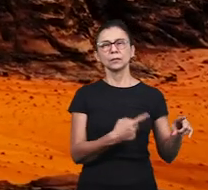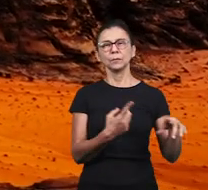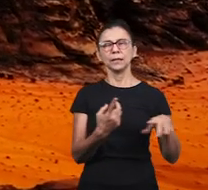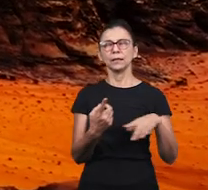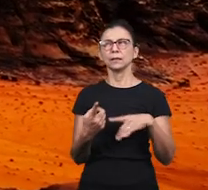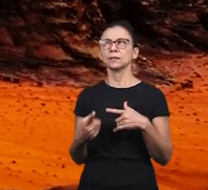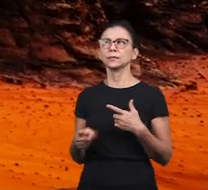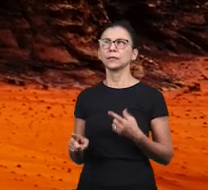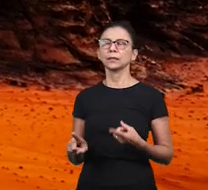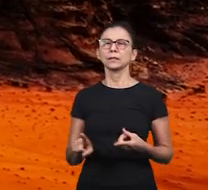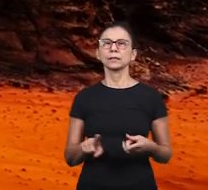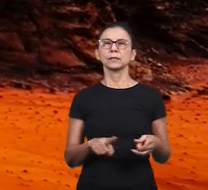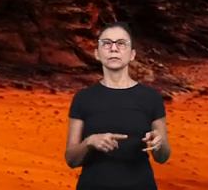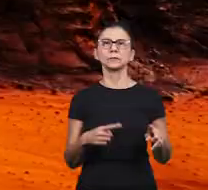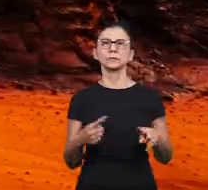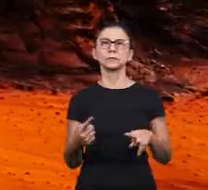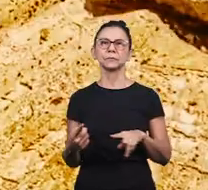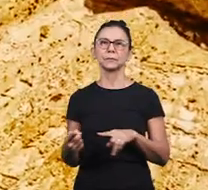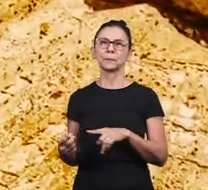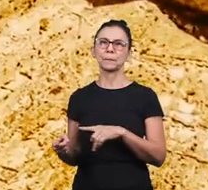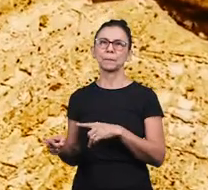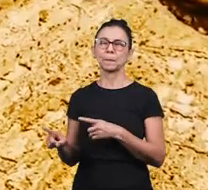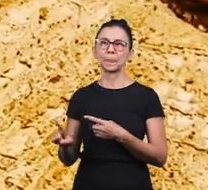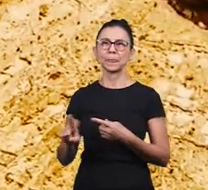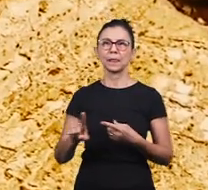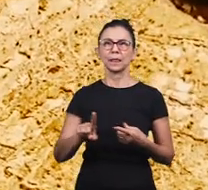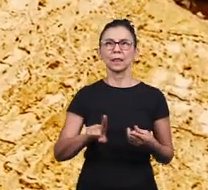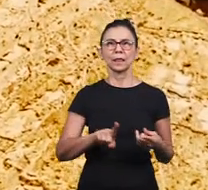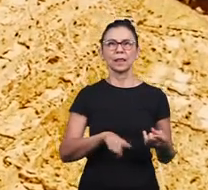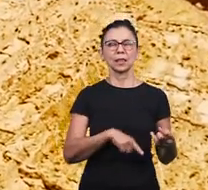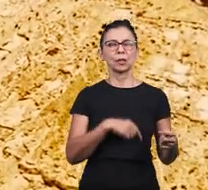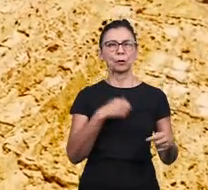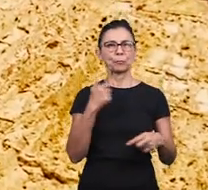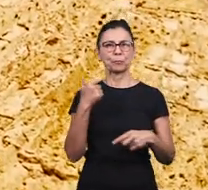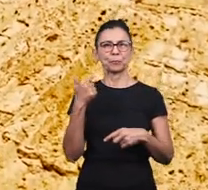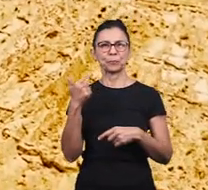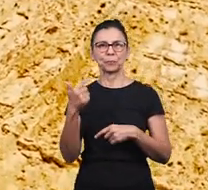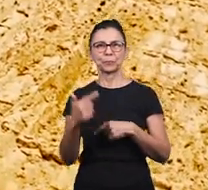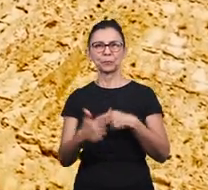Meu Deus vence batalhas,